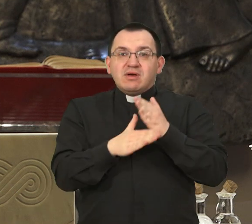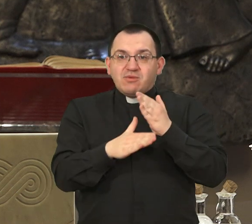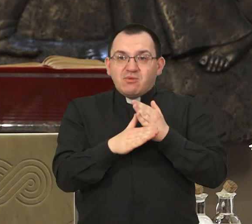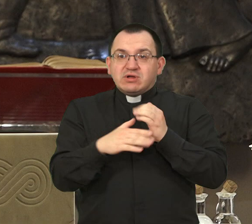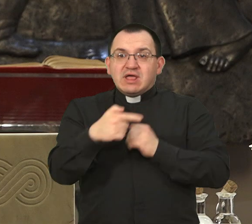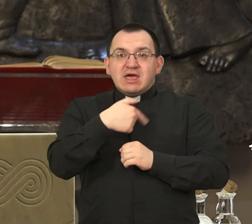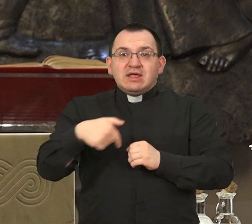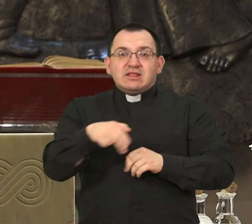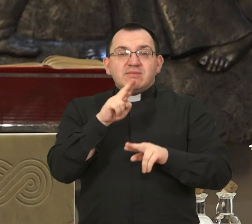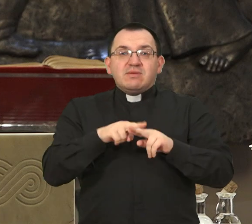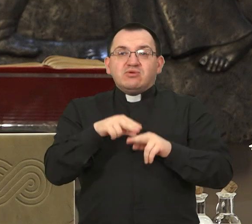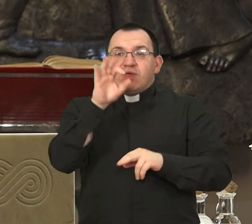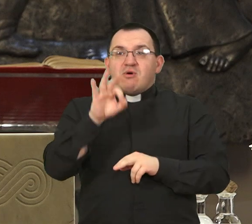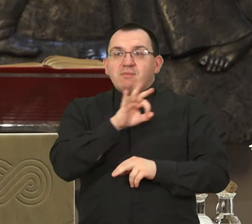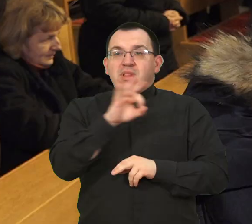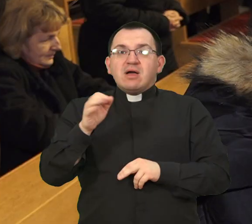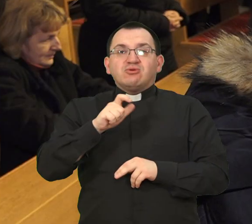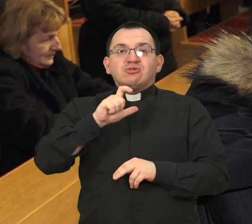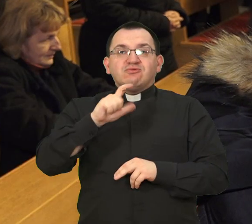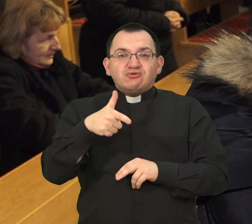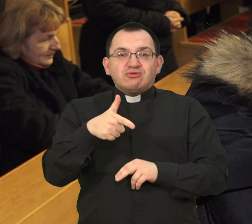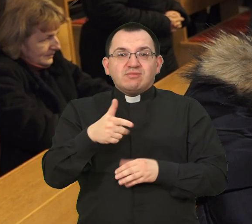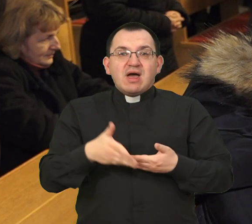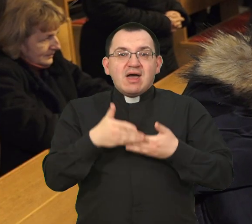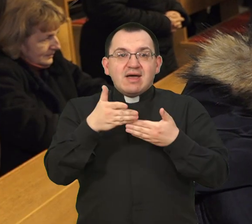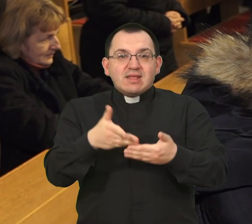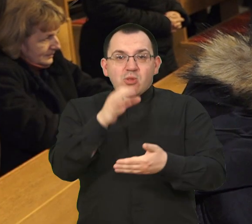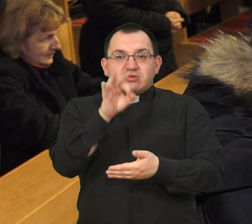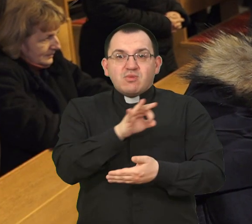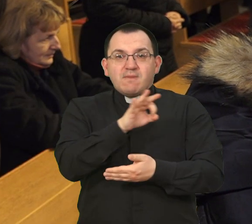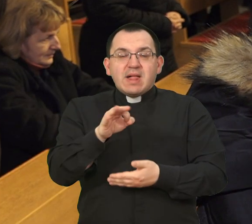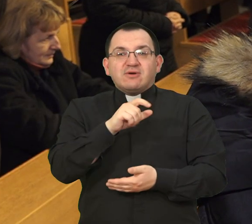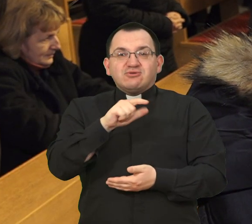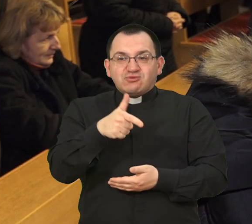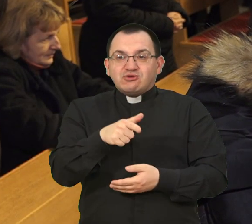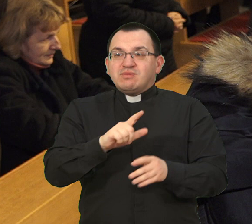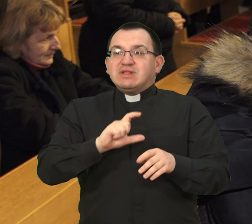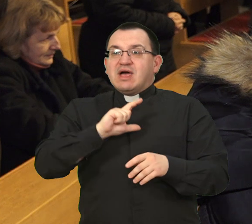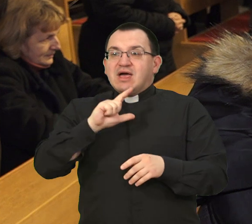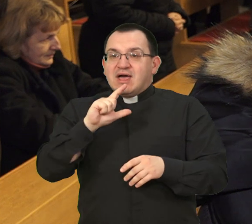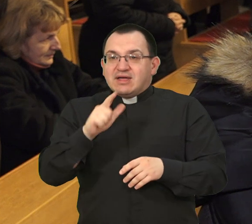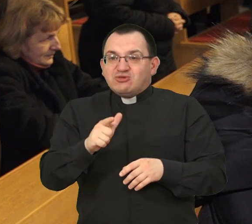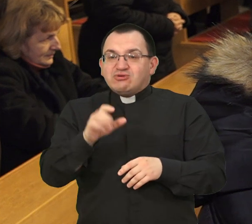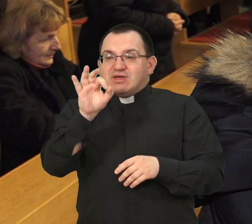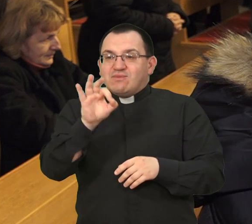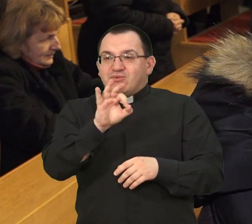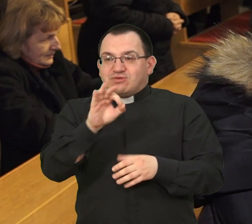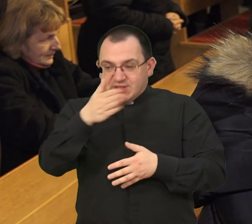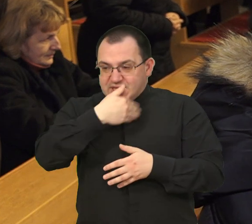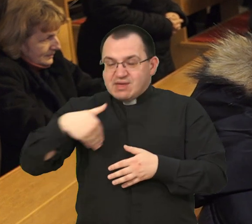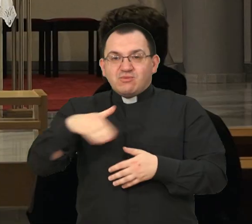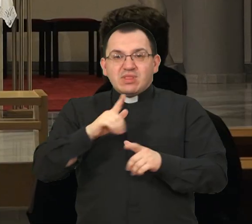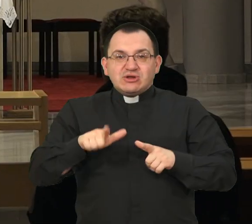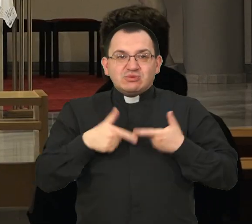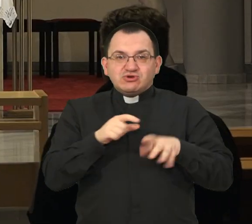budemo blagoslov drugima, da drugima nosimo blagoslov i da se drugi po našem životu posvećuju i dolaze k